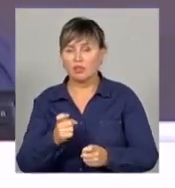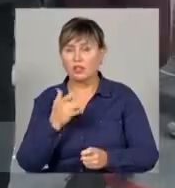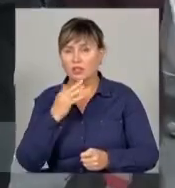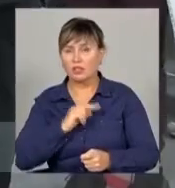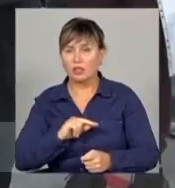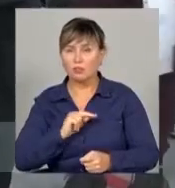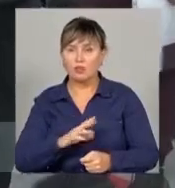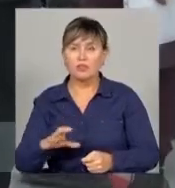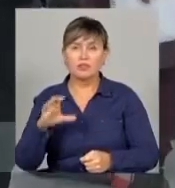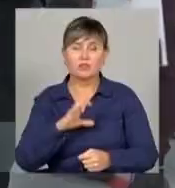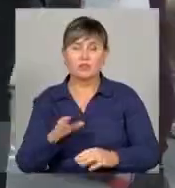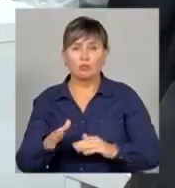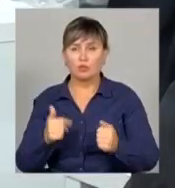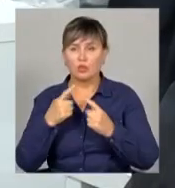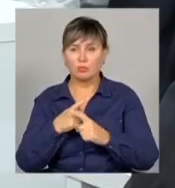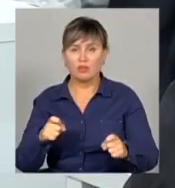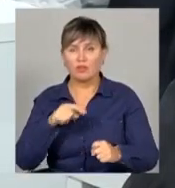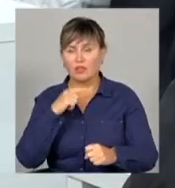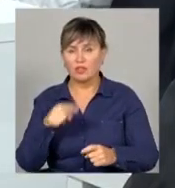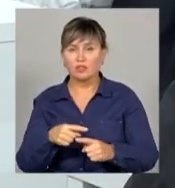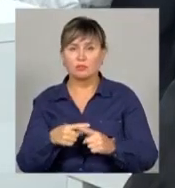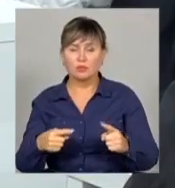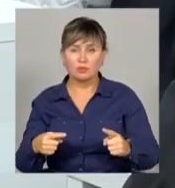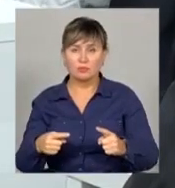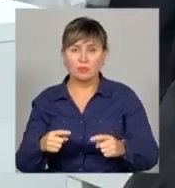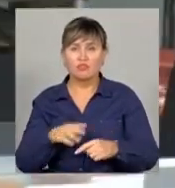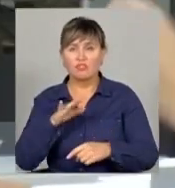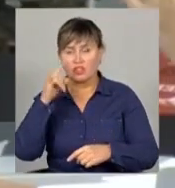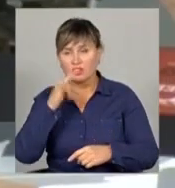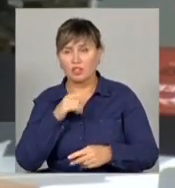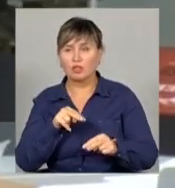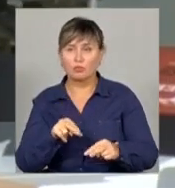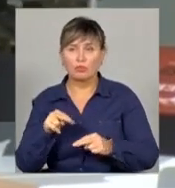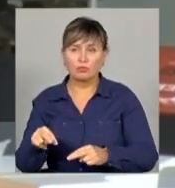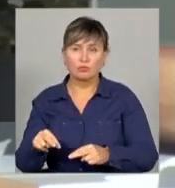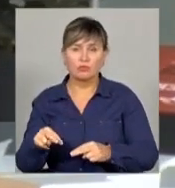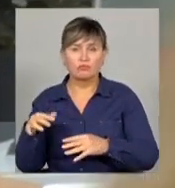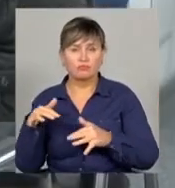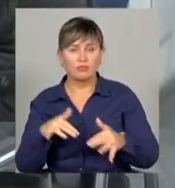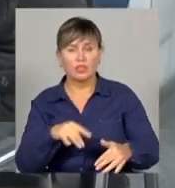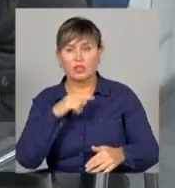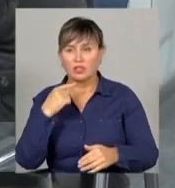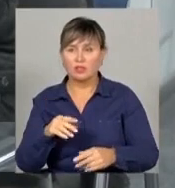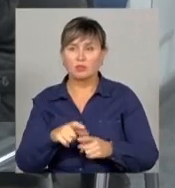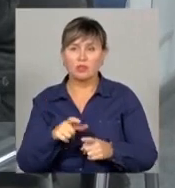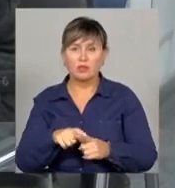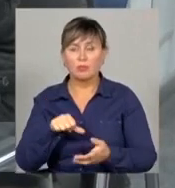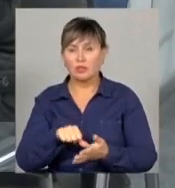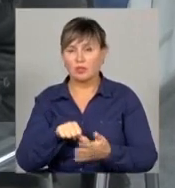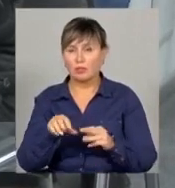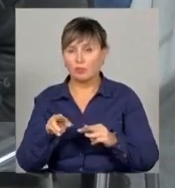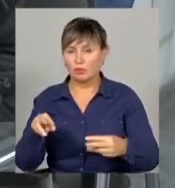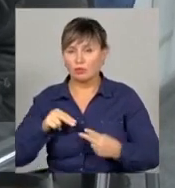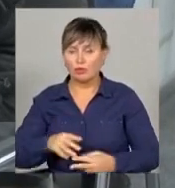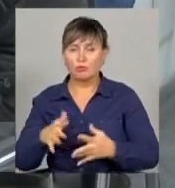силу. С сентября после объявления в России частичной мобилизации в Казахстане наблюдается наплыв россиян. По словам представителя Минтруда,